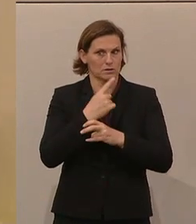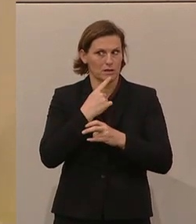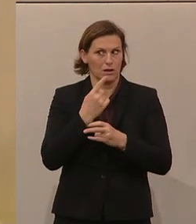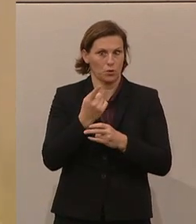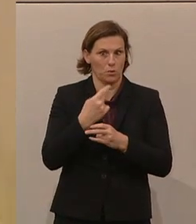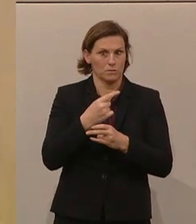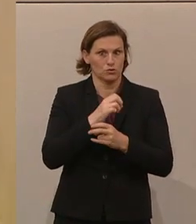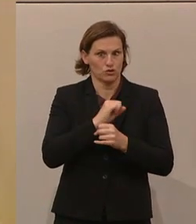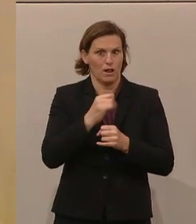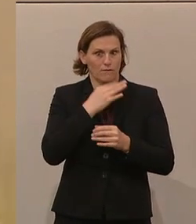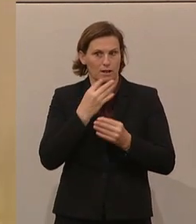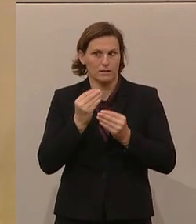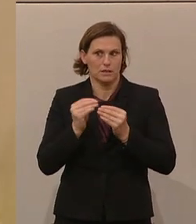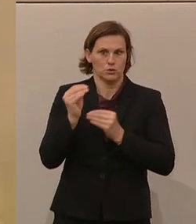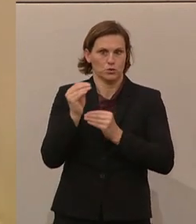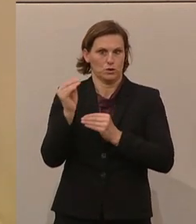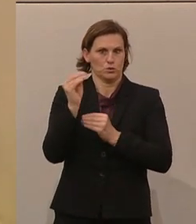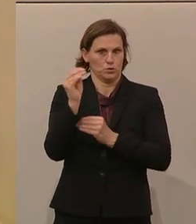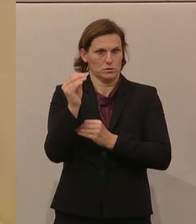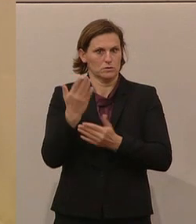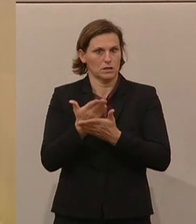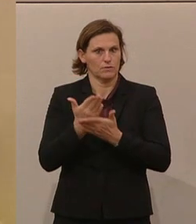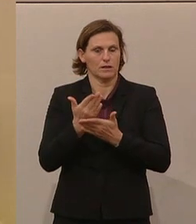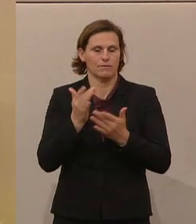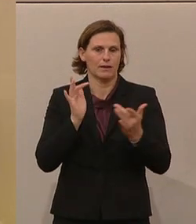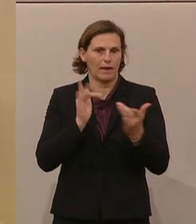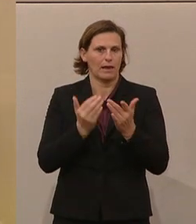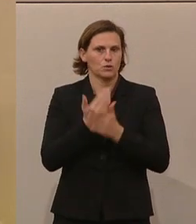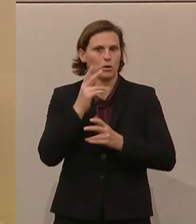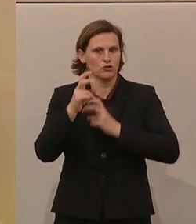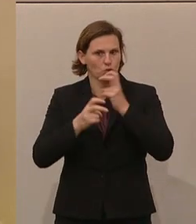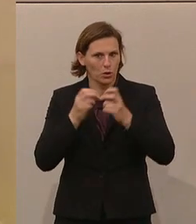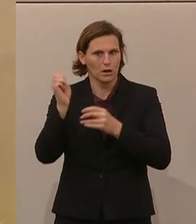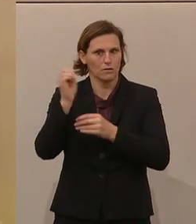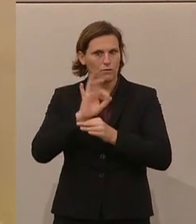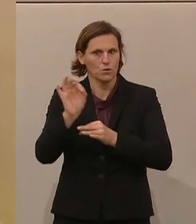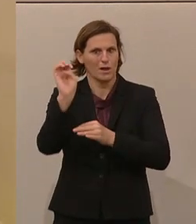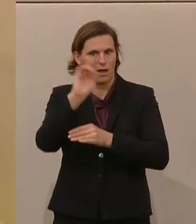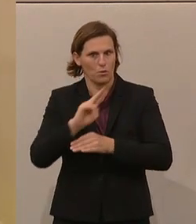kommt dann recht schnell recht viel dazu. Deswegen sind die prinzipiell mal gegen neue Steuern auf europäischer Ebene.